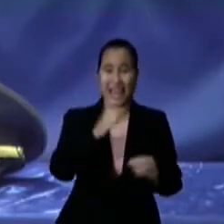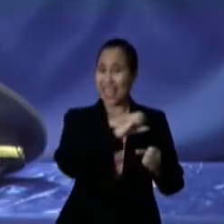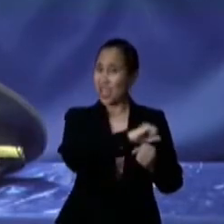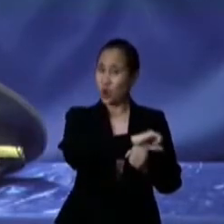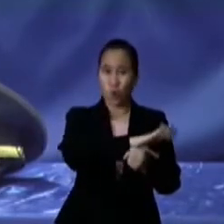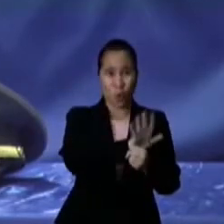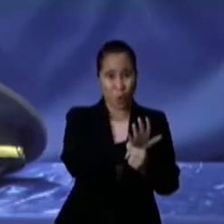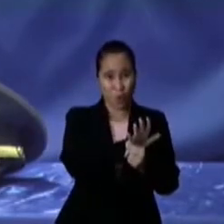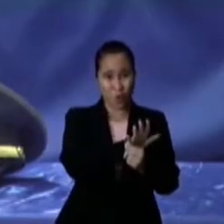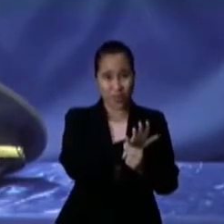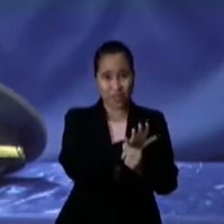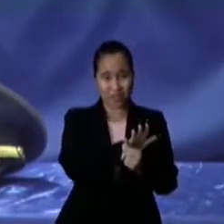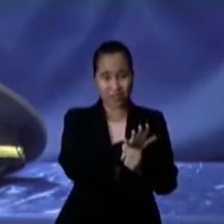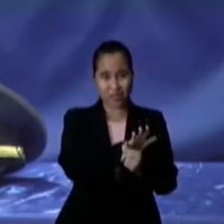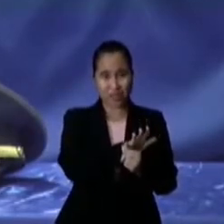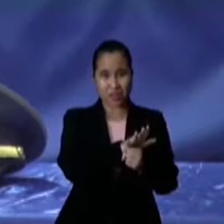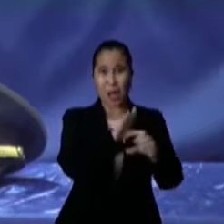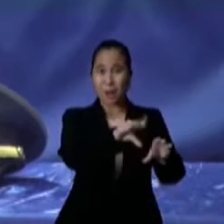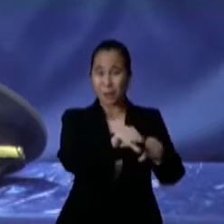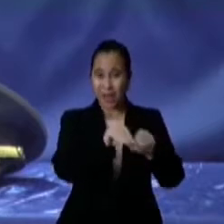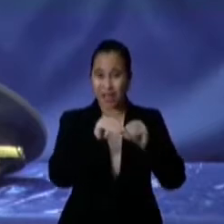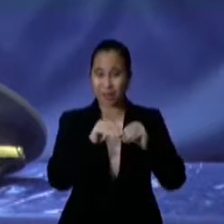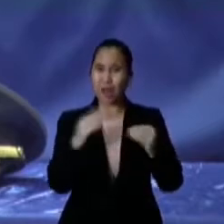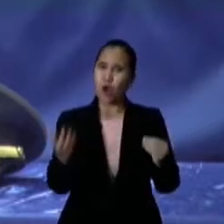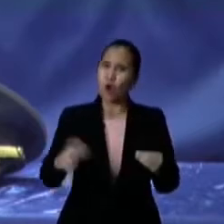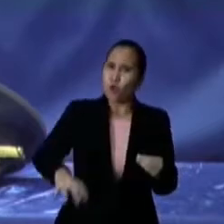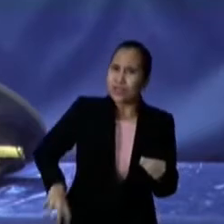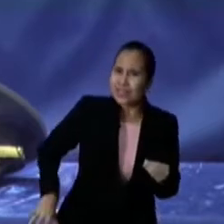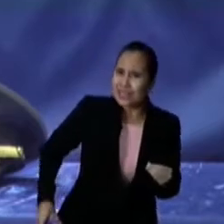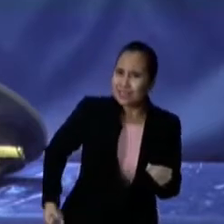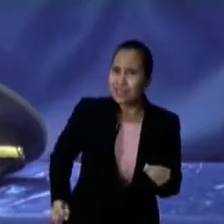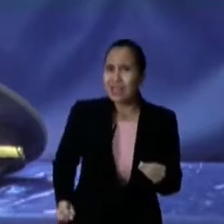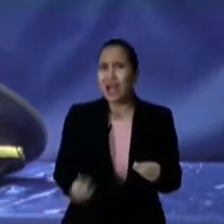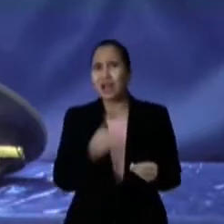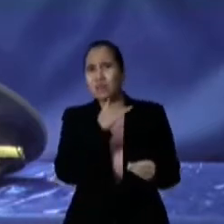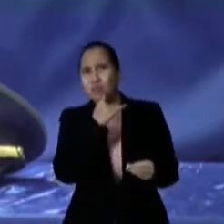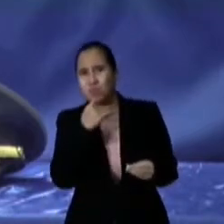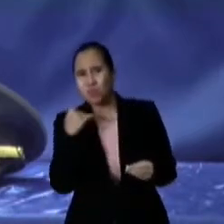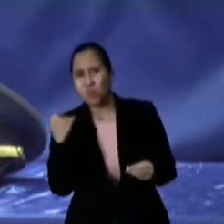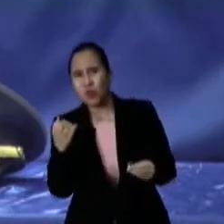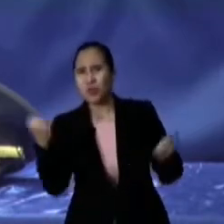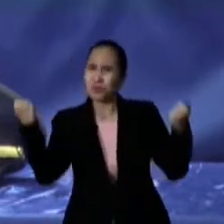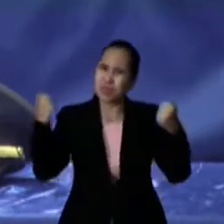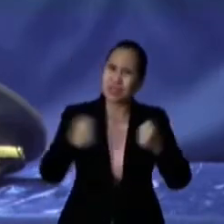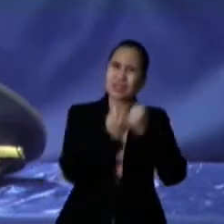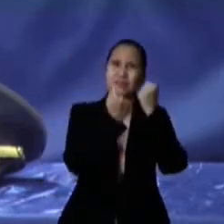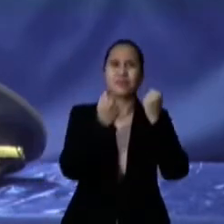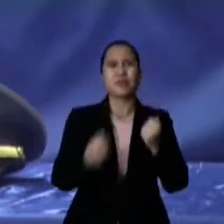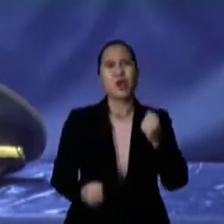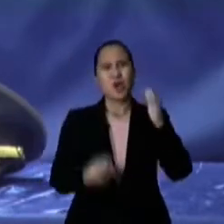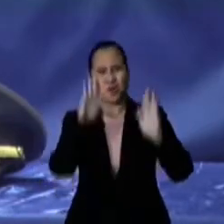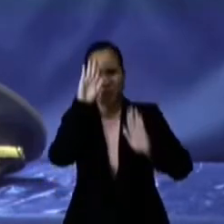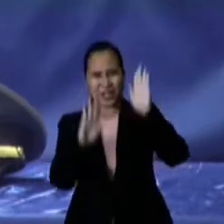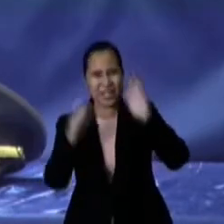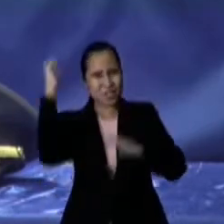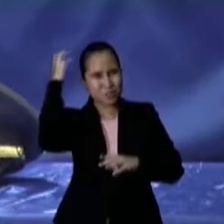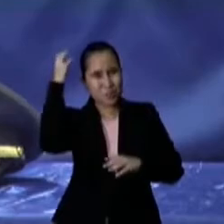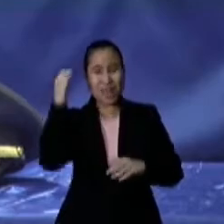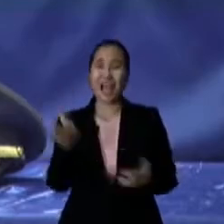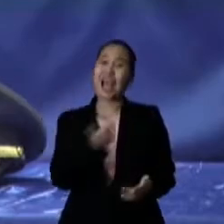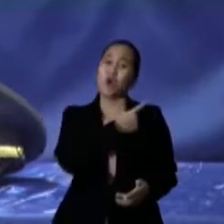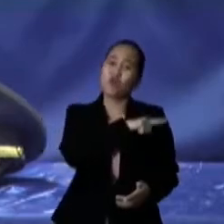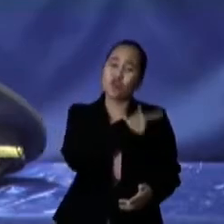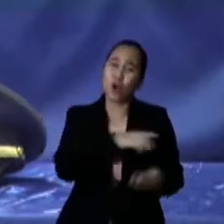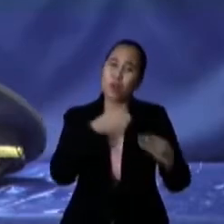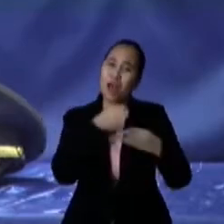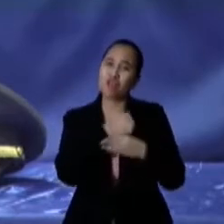COVID-handhaving op het bord, maar de diefstallen, de moorden, de mishandelingen, de verkeersdelicten, die vinden